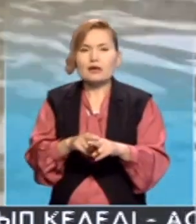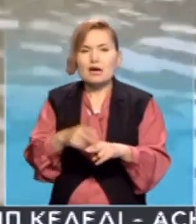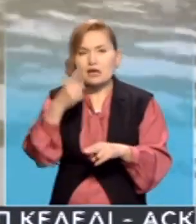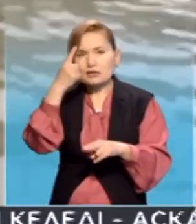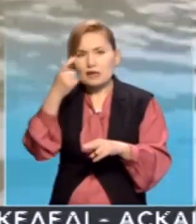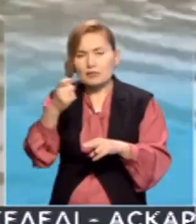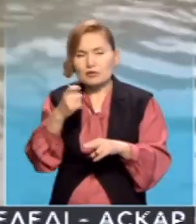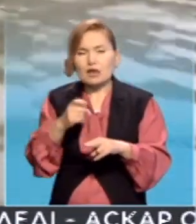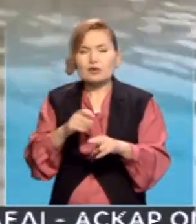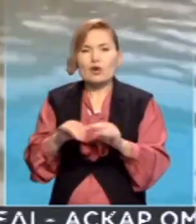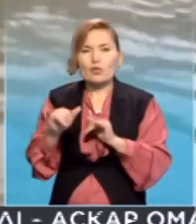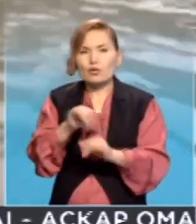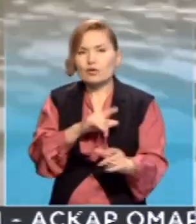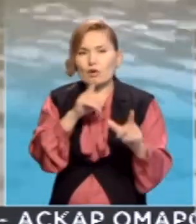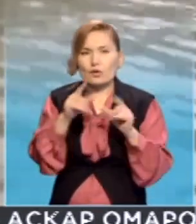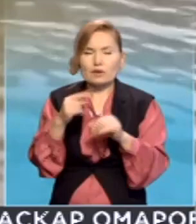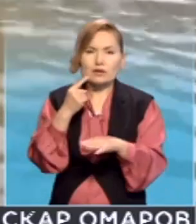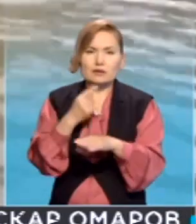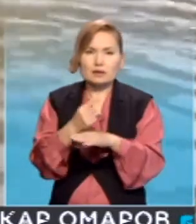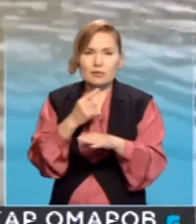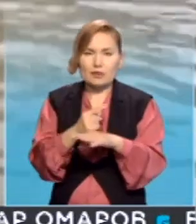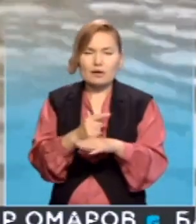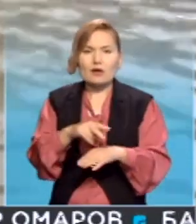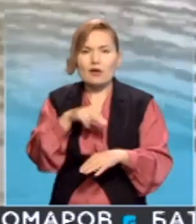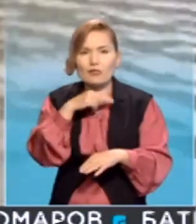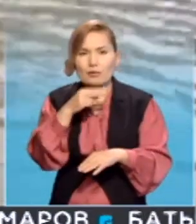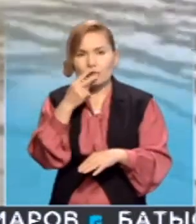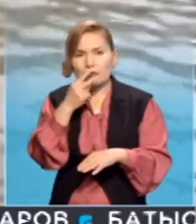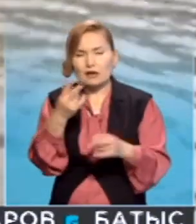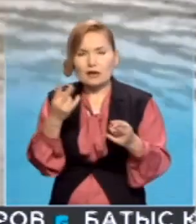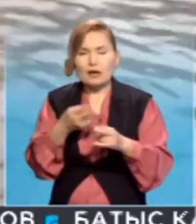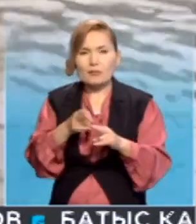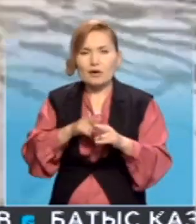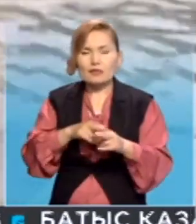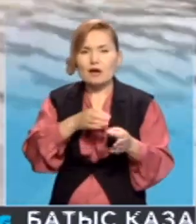таулы аймақтарда мейлінше сақ болуға шақырып отыр. Ал